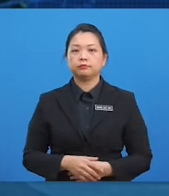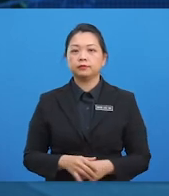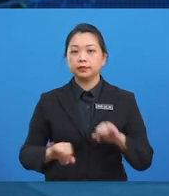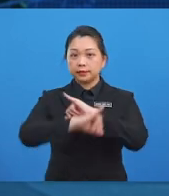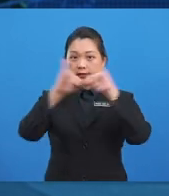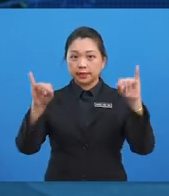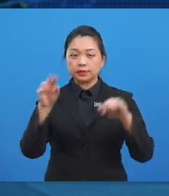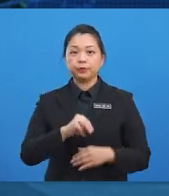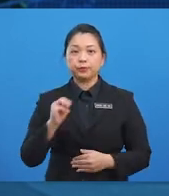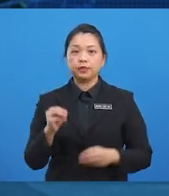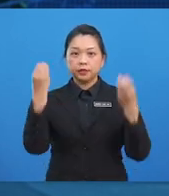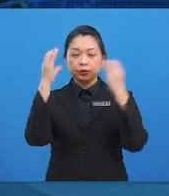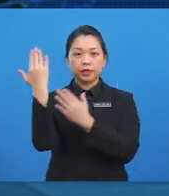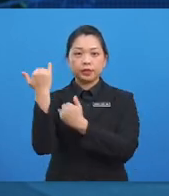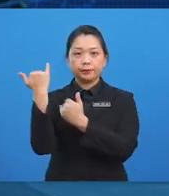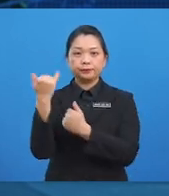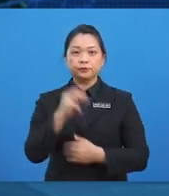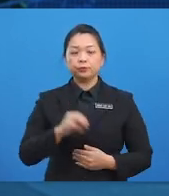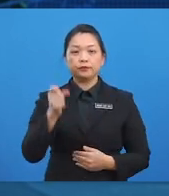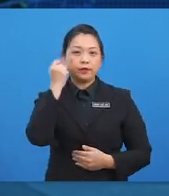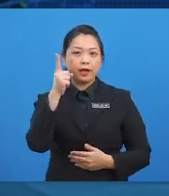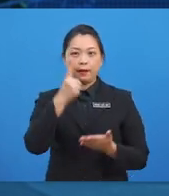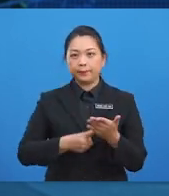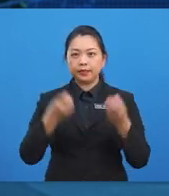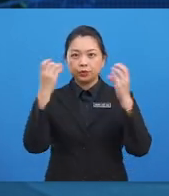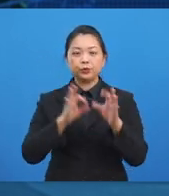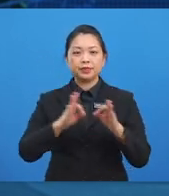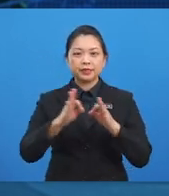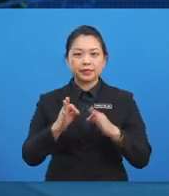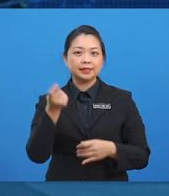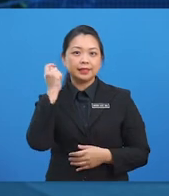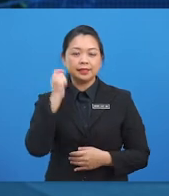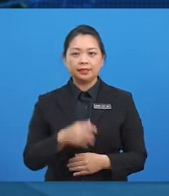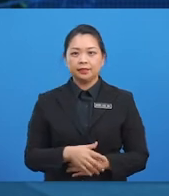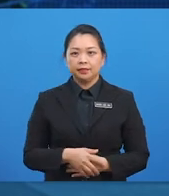Jelas di sini, cikgu harap murid-murid faham apa yang cikgu terangkan tadi.